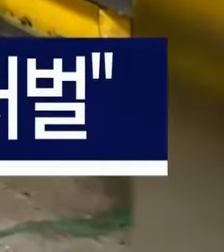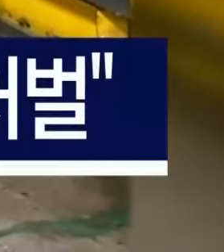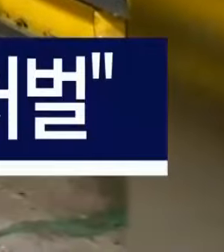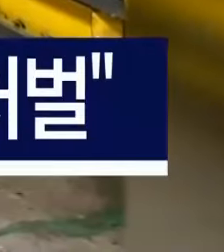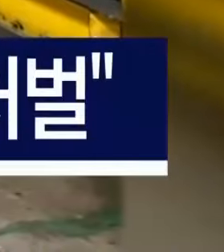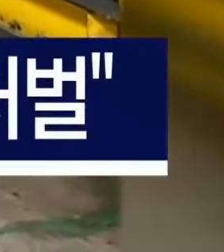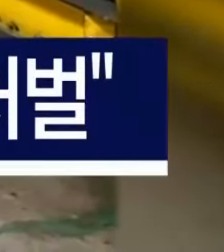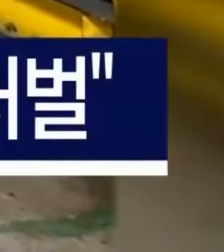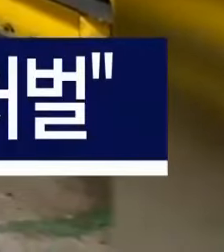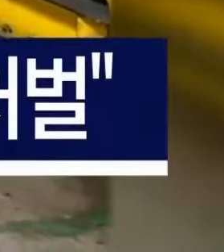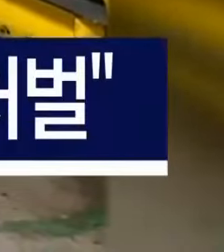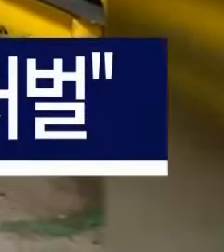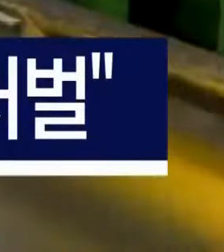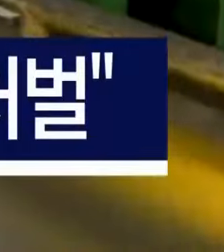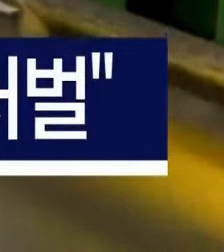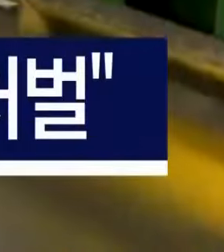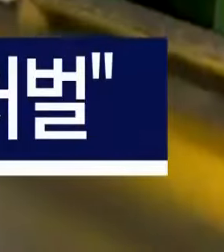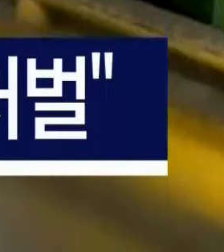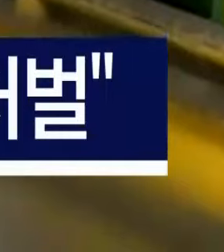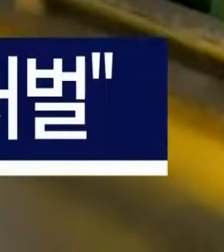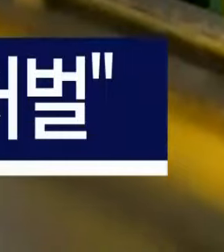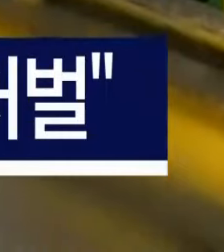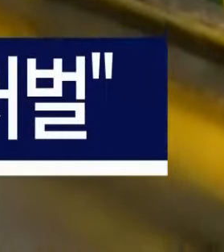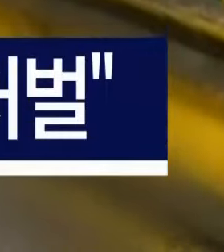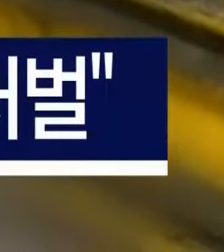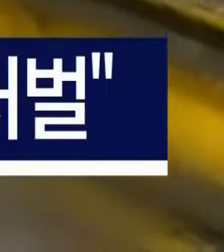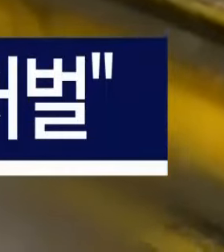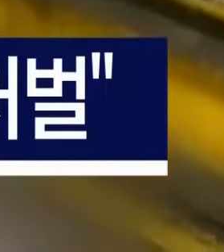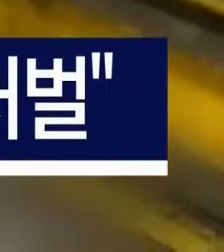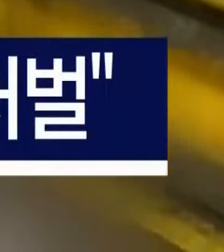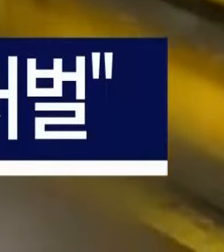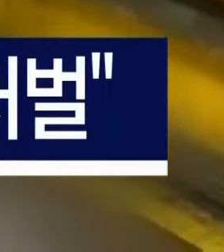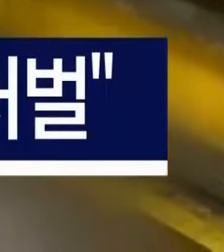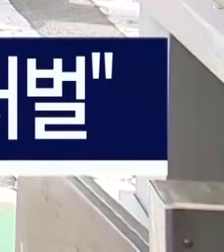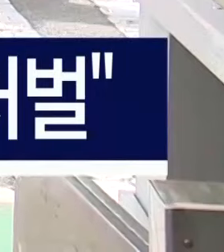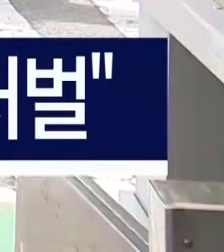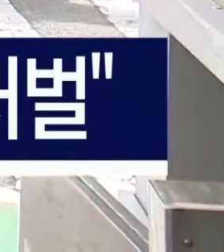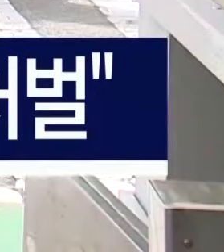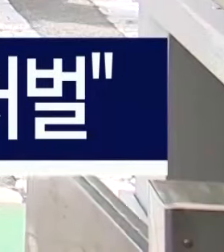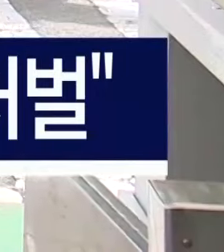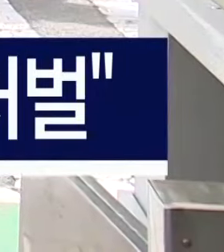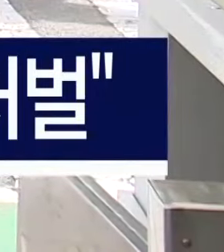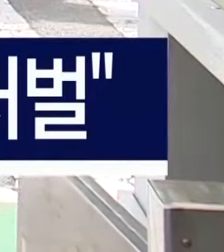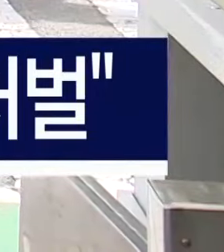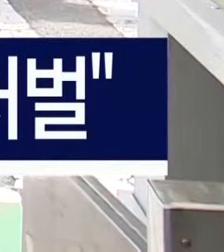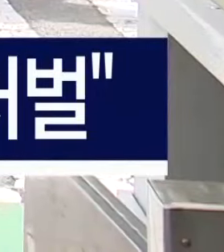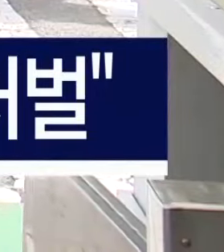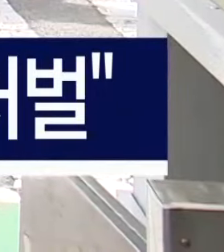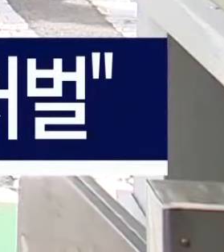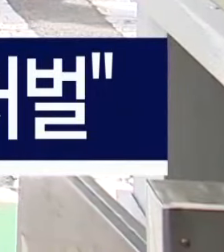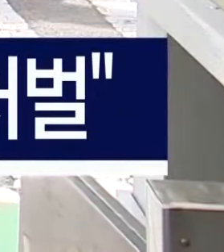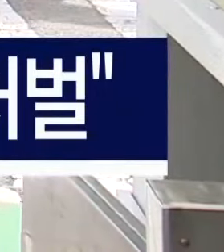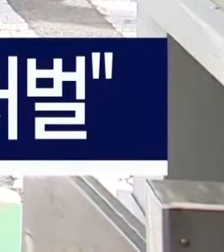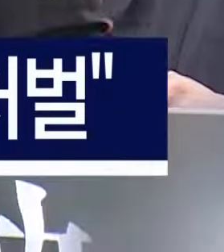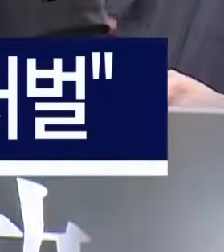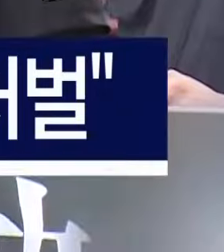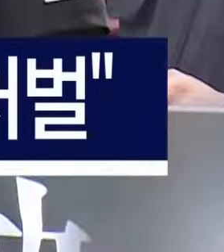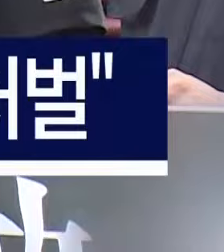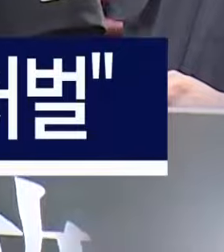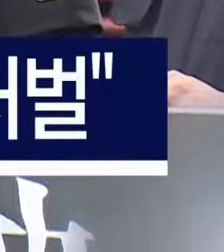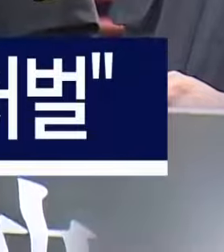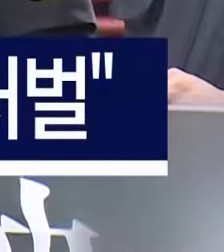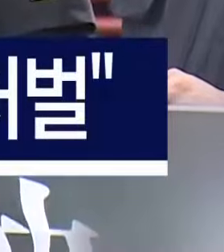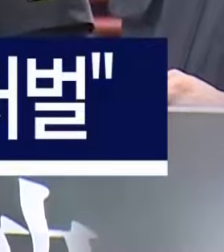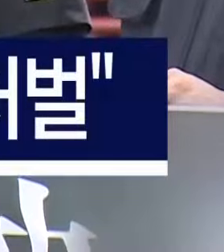금호타이어 공장 등에서 지난 석 달간 3명의 노동자가 사고로 숨졌습니다. 사측의 안이한 대응 탓으로 책임자